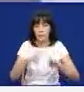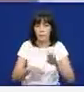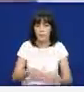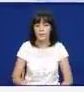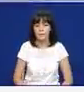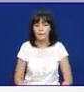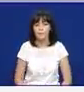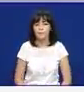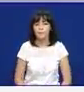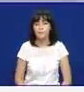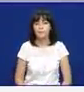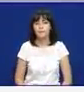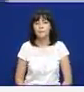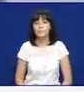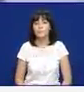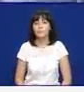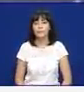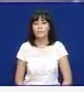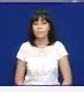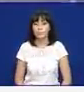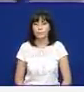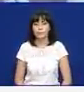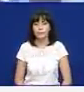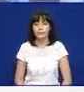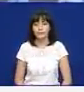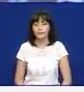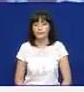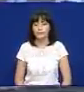Түркістан қаласынан Нұргүл Тапаева, Бауыржан Рысбеков, Олжас Тілесұлы, оңтүстік ақпарат.